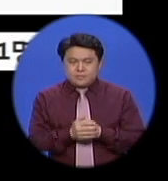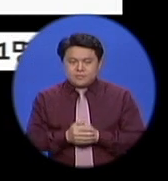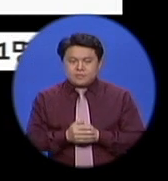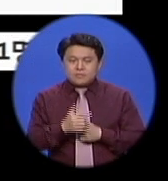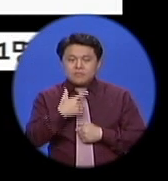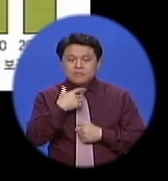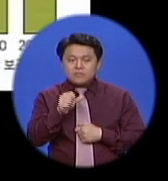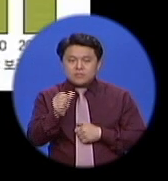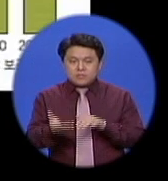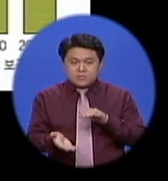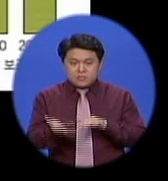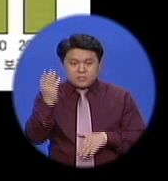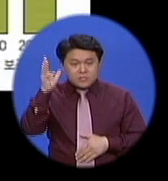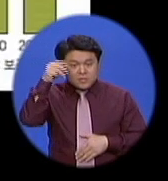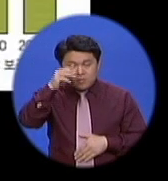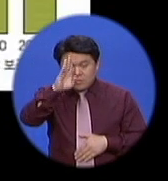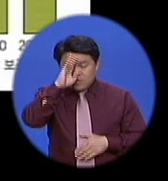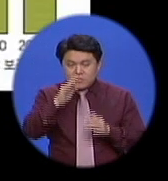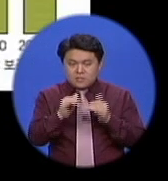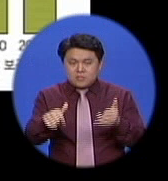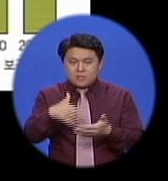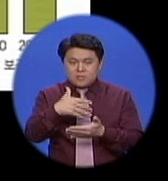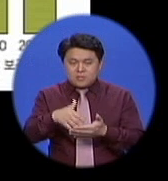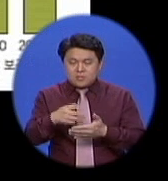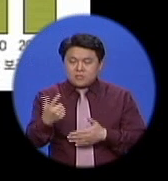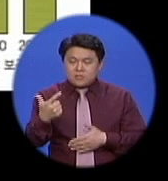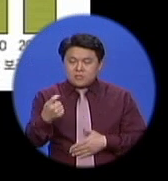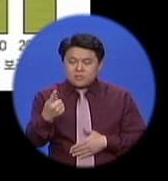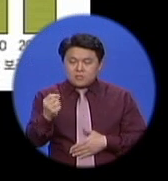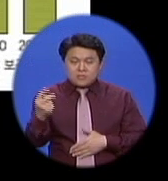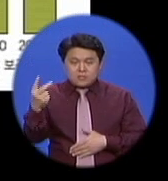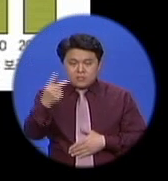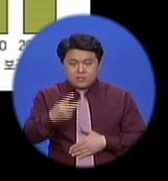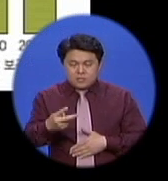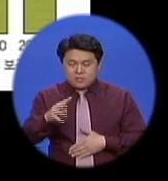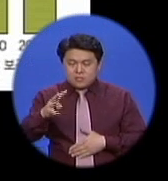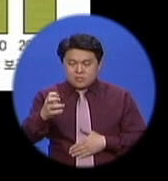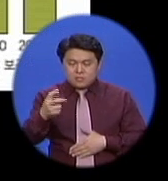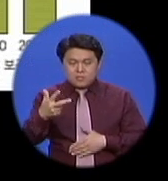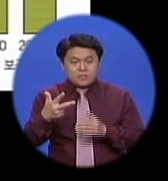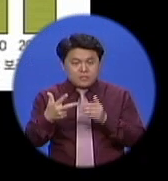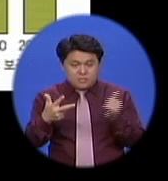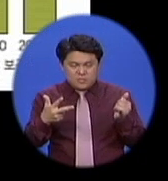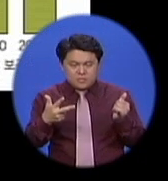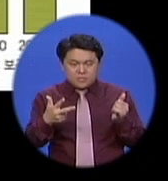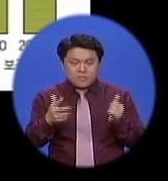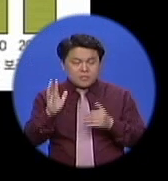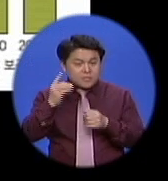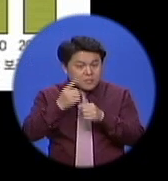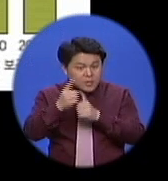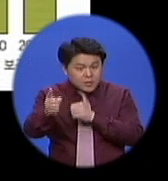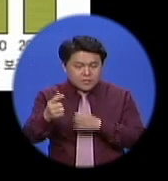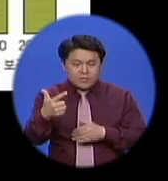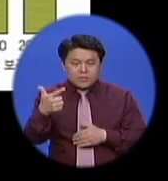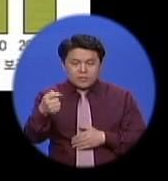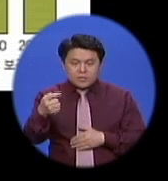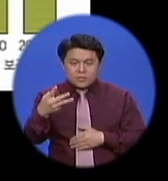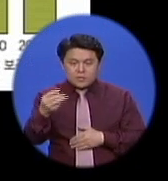65세 이상 치매 환자 수는 올해 61만 2,047명. 얼마 남지 않은